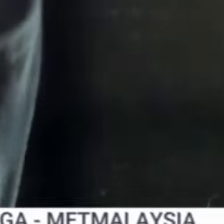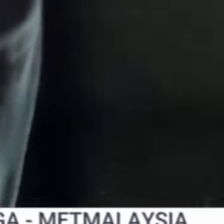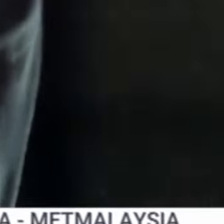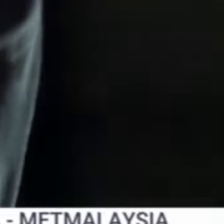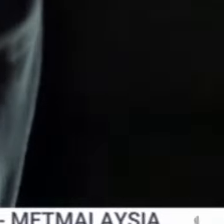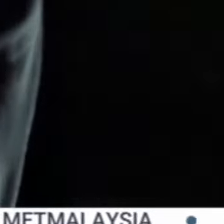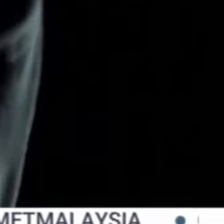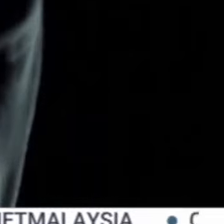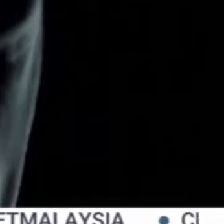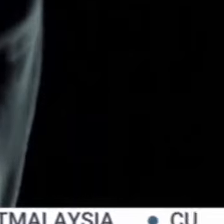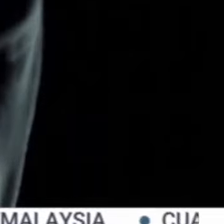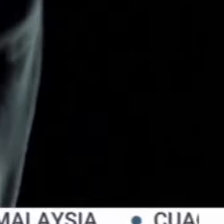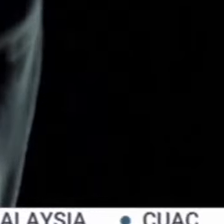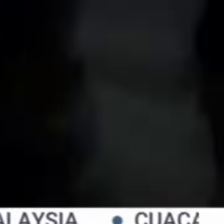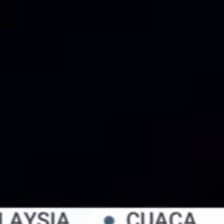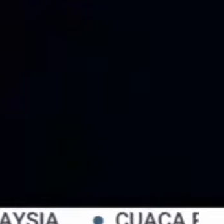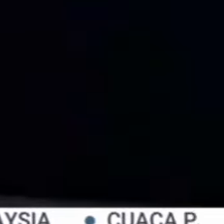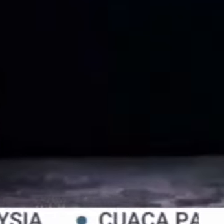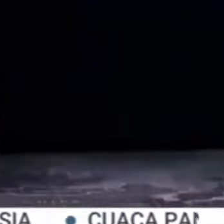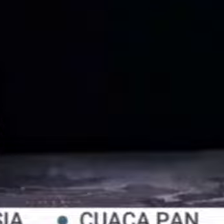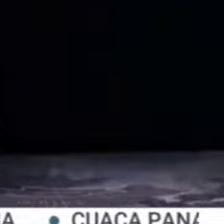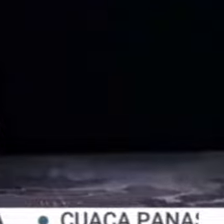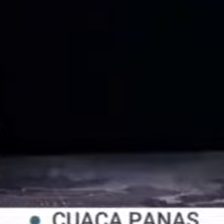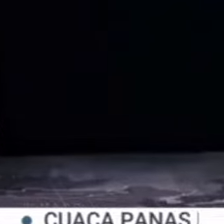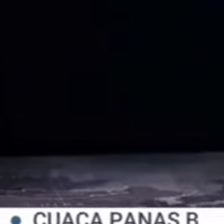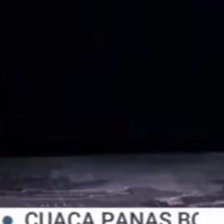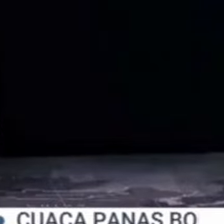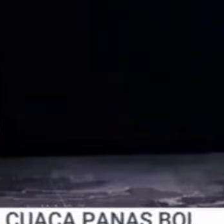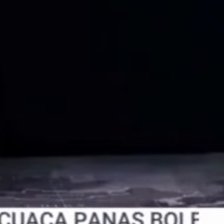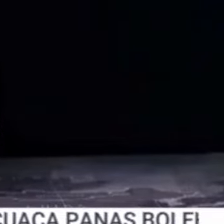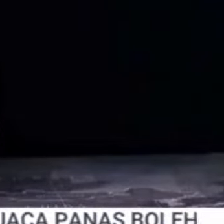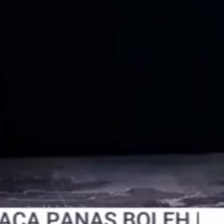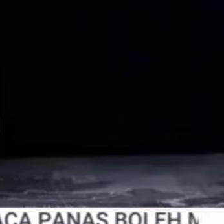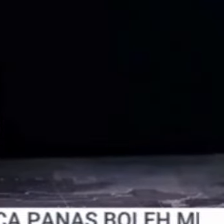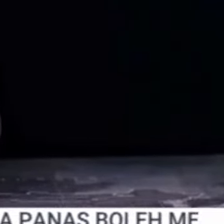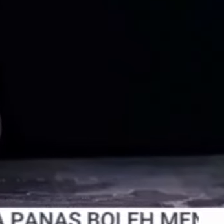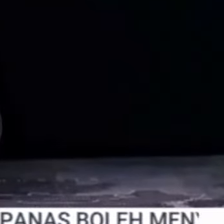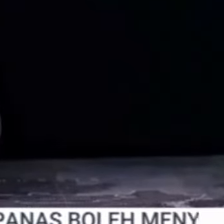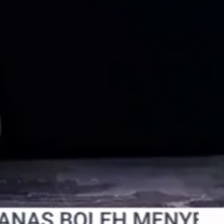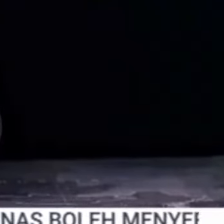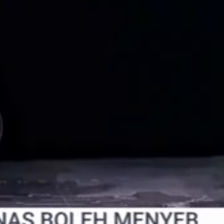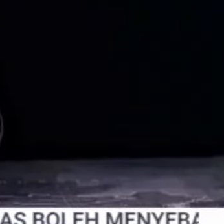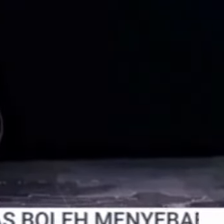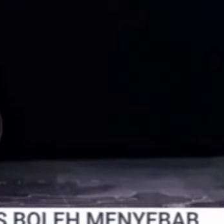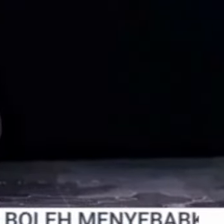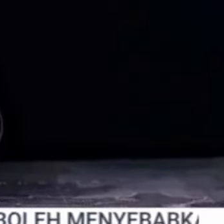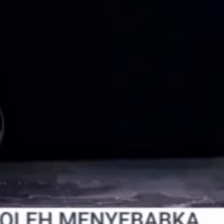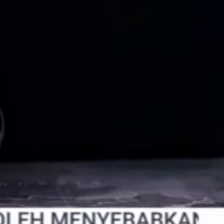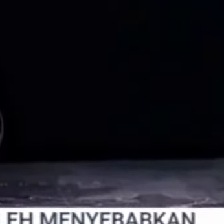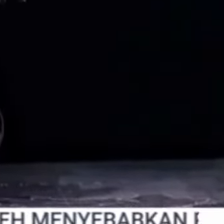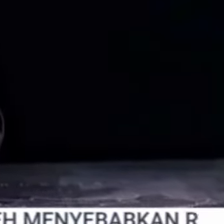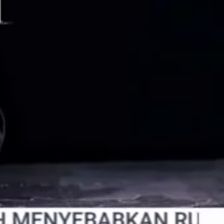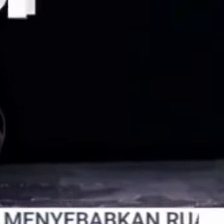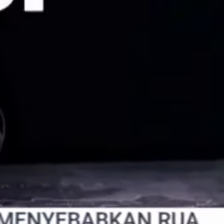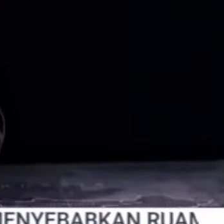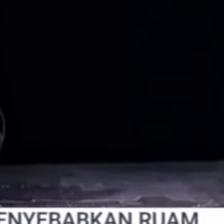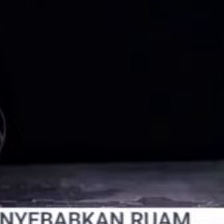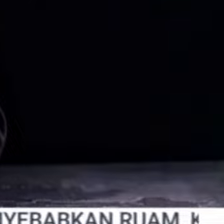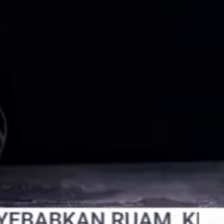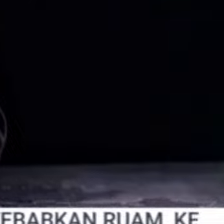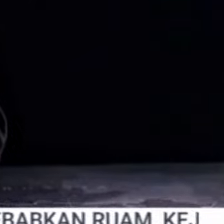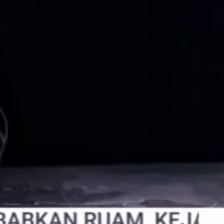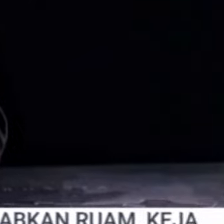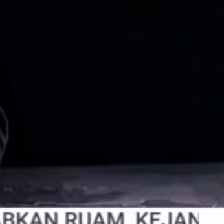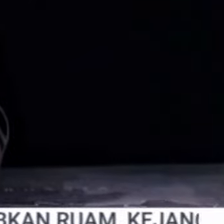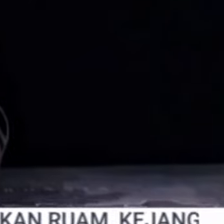berjumlah 1.000 Ringgit bersama cegah berita palsu Saya baru fakta bukan dusta tidak pasti